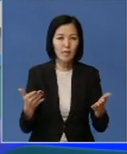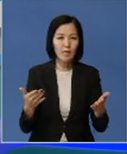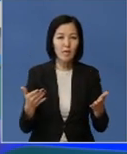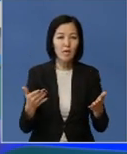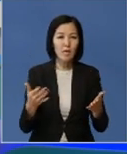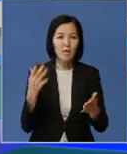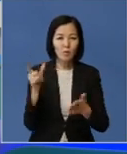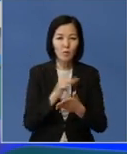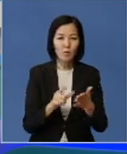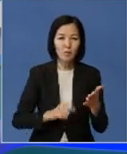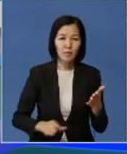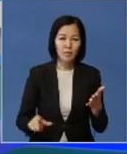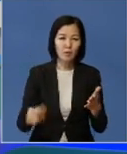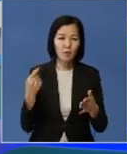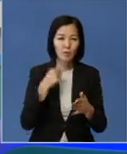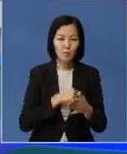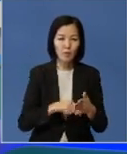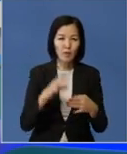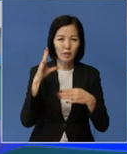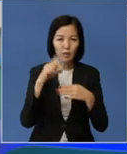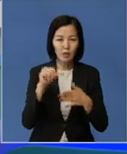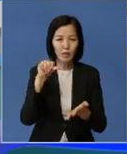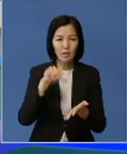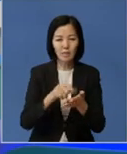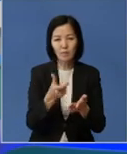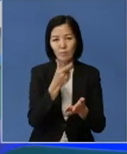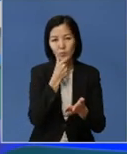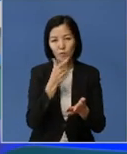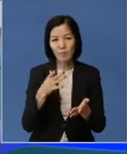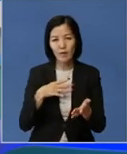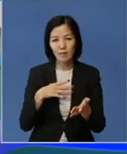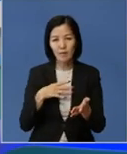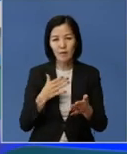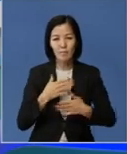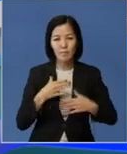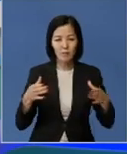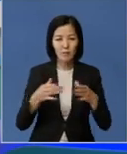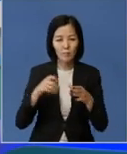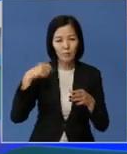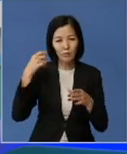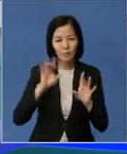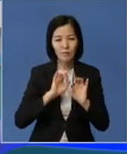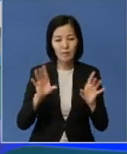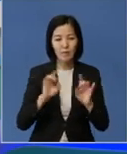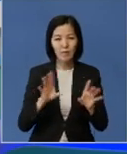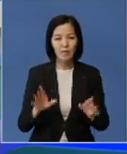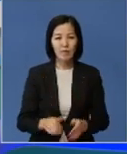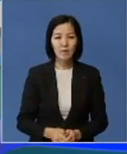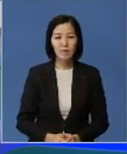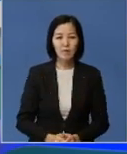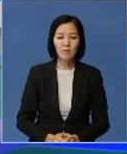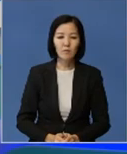жалынды жырдың ыстық отына жылынып, рухани кештің рахатына бөленді. Тақырыпты ақын кешіне барып қайтқан тілшіміз Құрманжан Қасымжанұлы